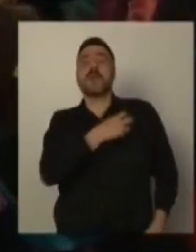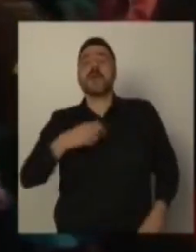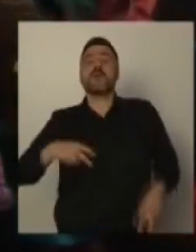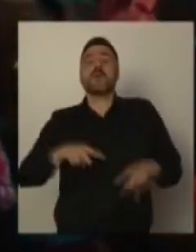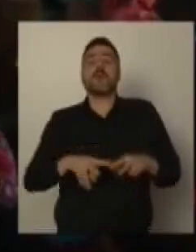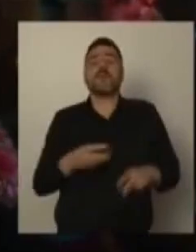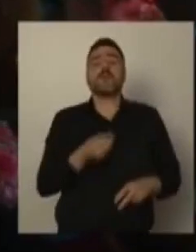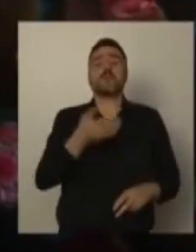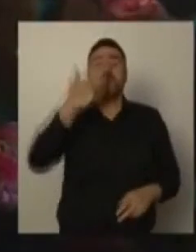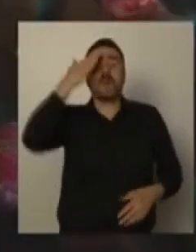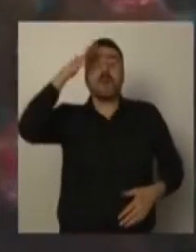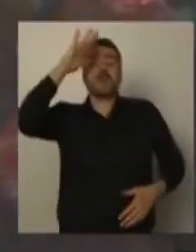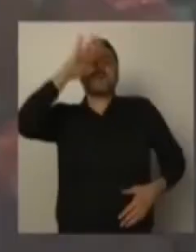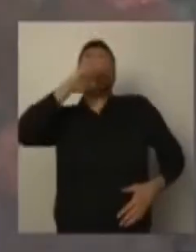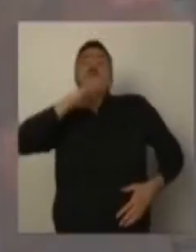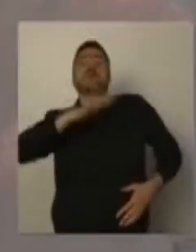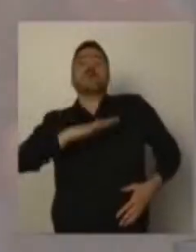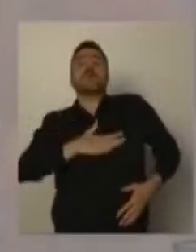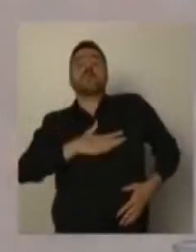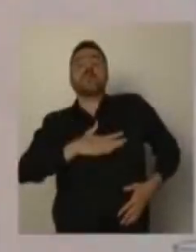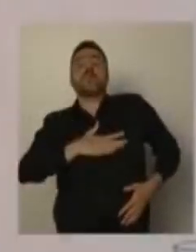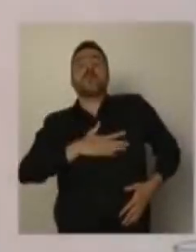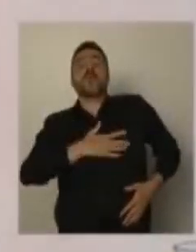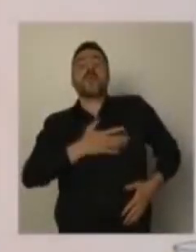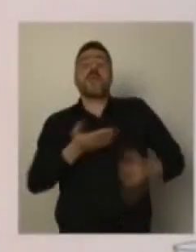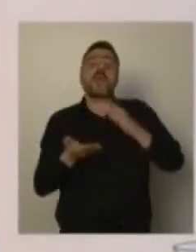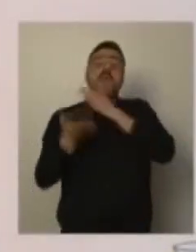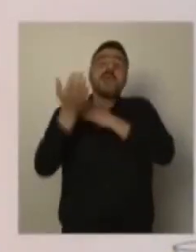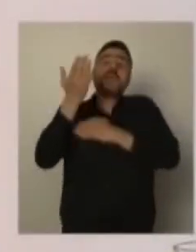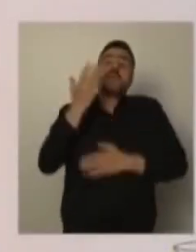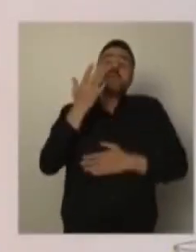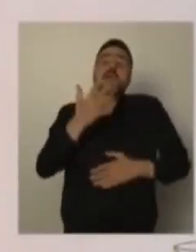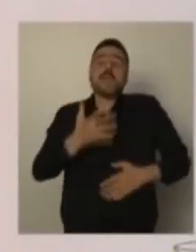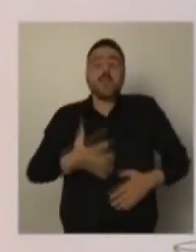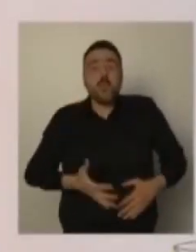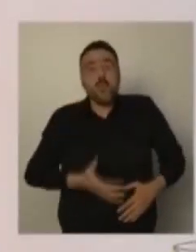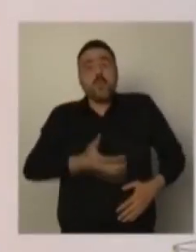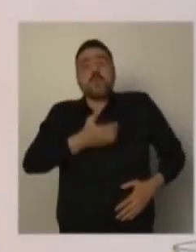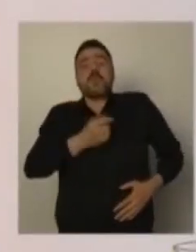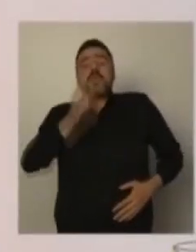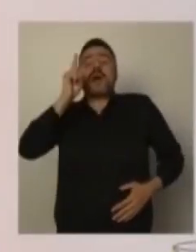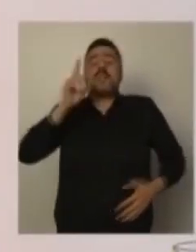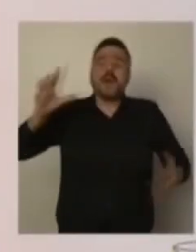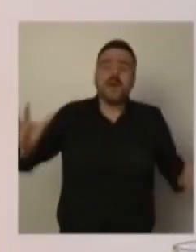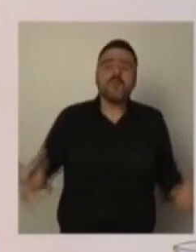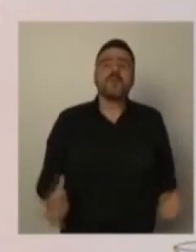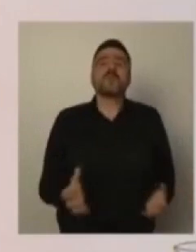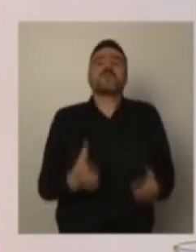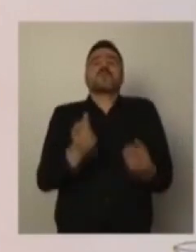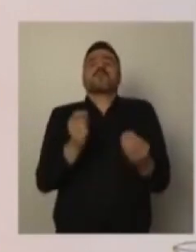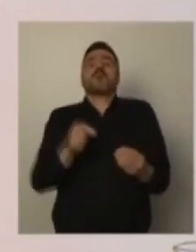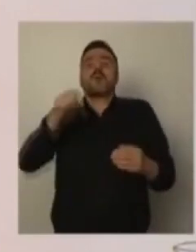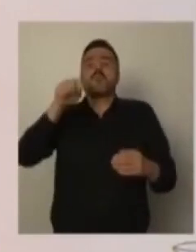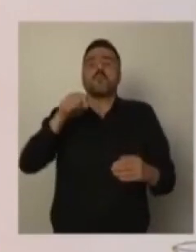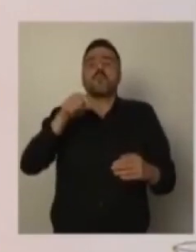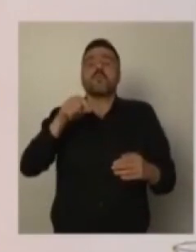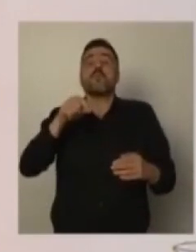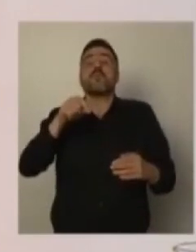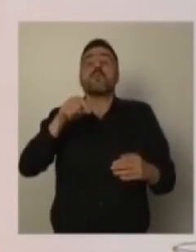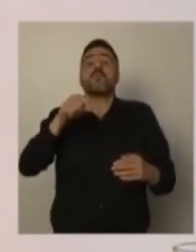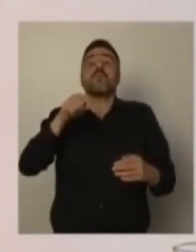Peygamberimizi derin bir üzüntüden kurtarıp teselli verdiğin, Leyle-i Miraç'a